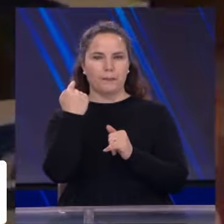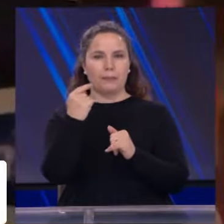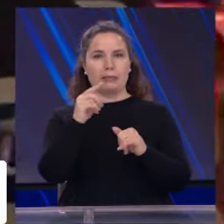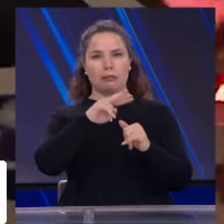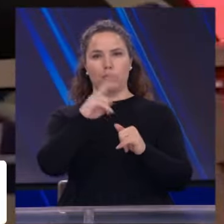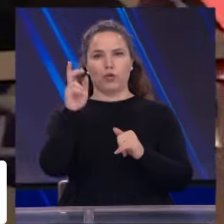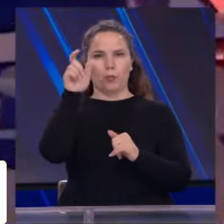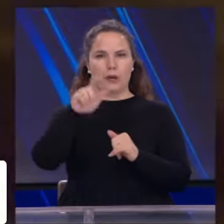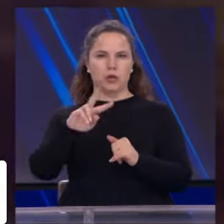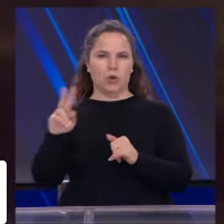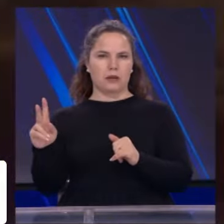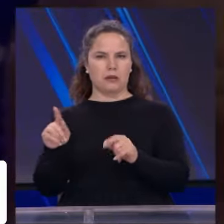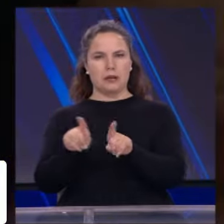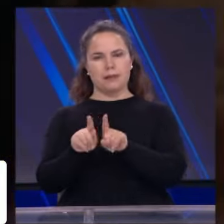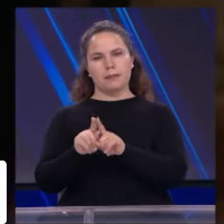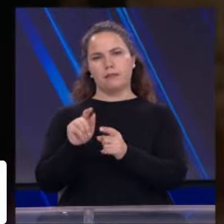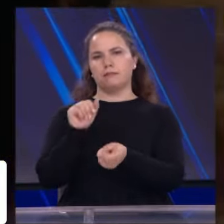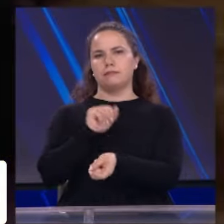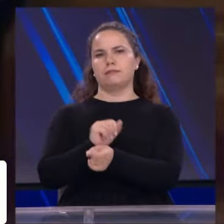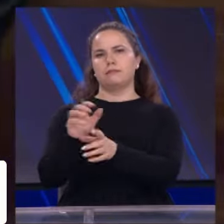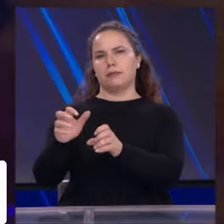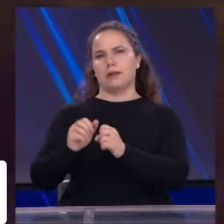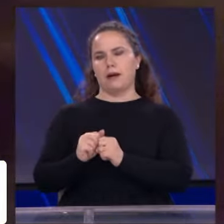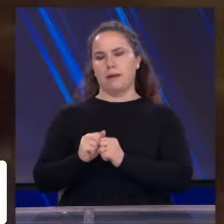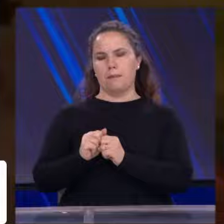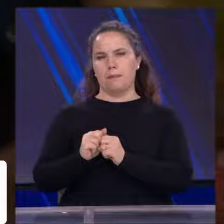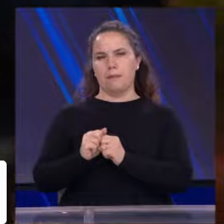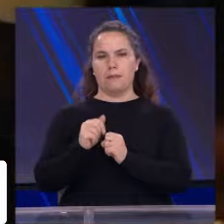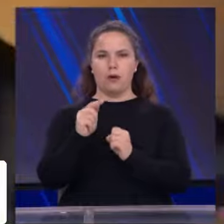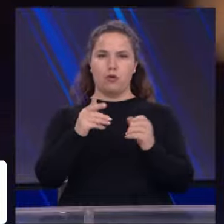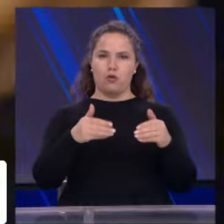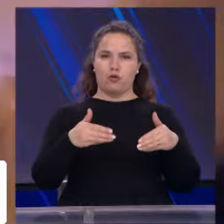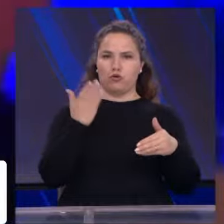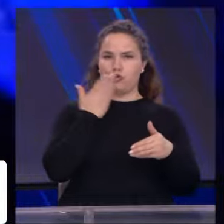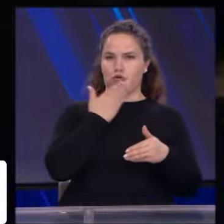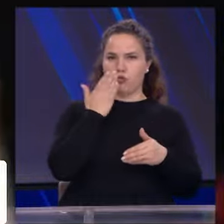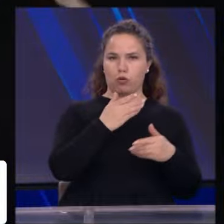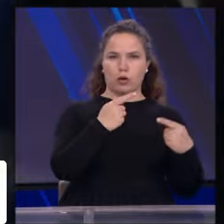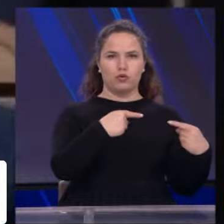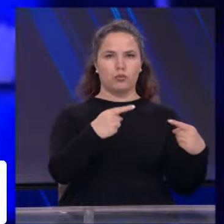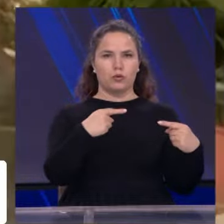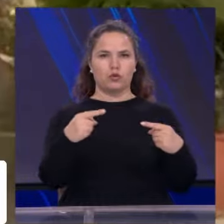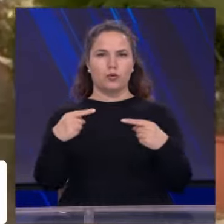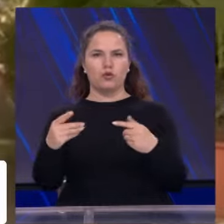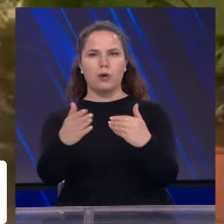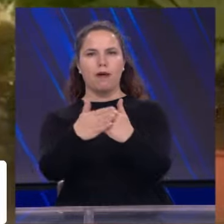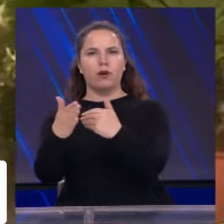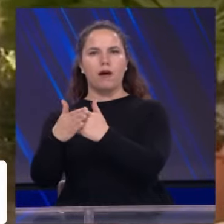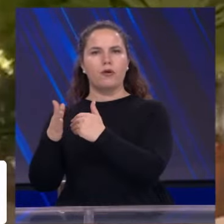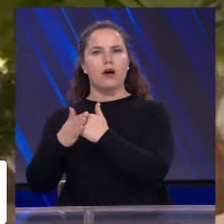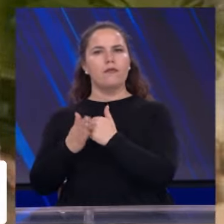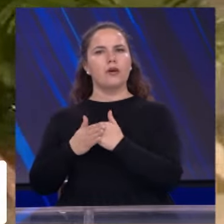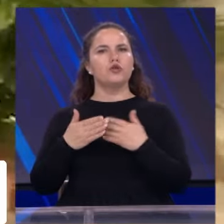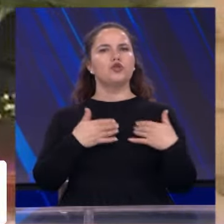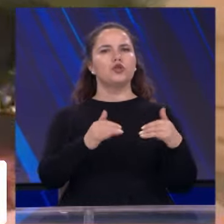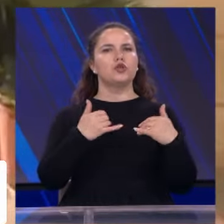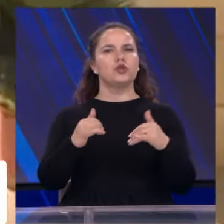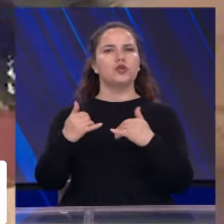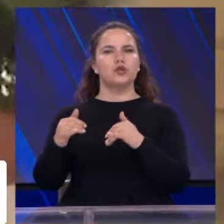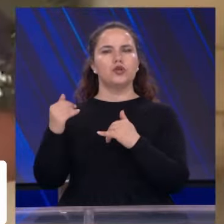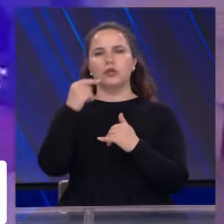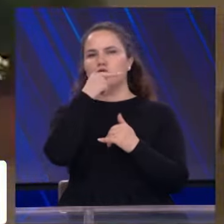lirë. Shitjen e drogës të rinjtë e bënin pranë një shkolle në rrugën Ismail Qemali dhe pranë një institucioni tjetër arsimor në zonën e Don